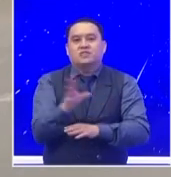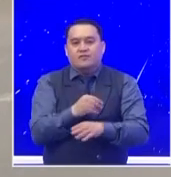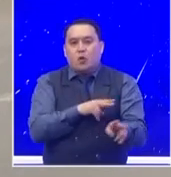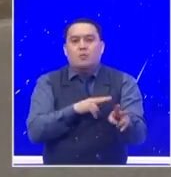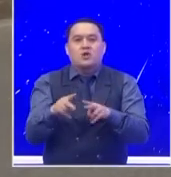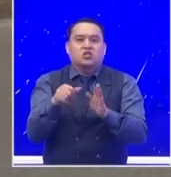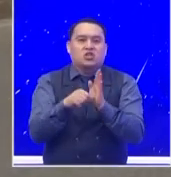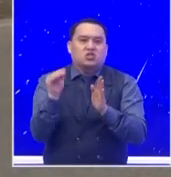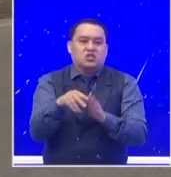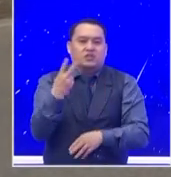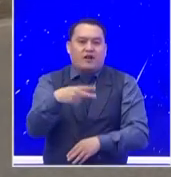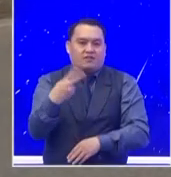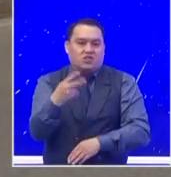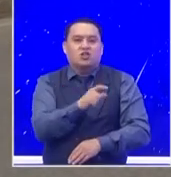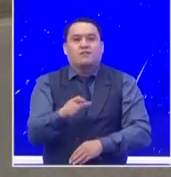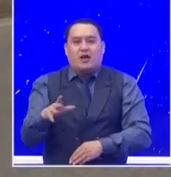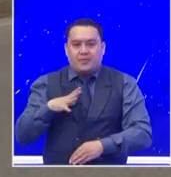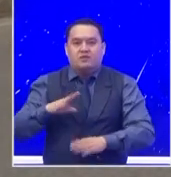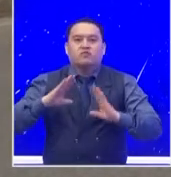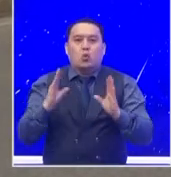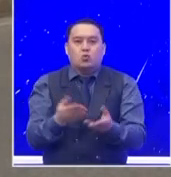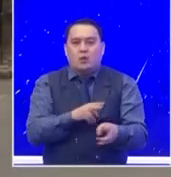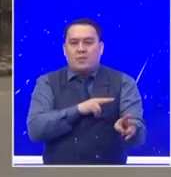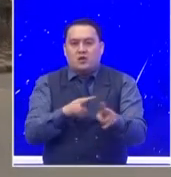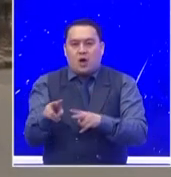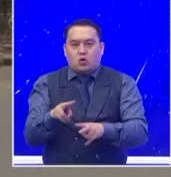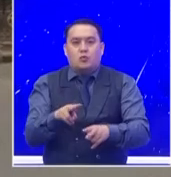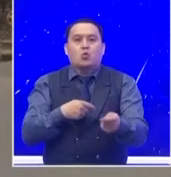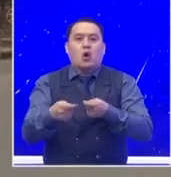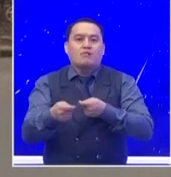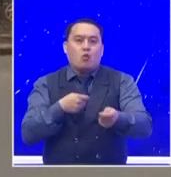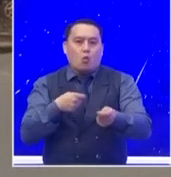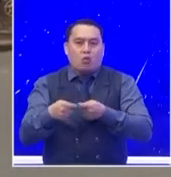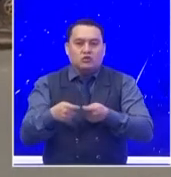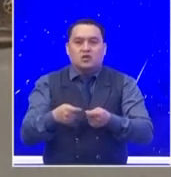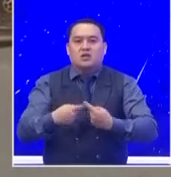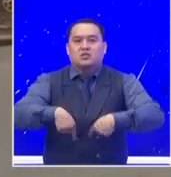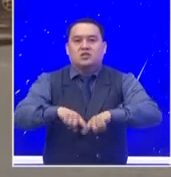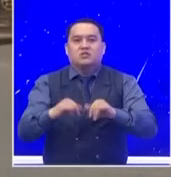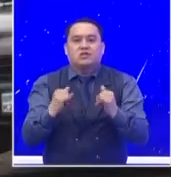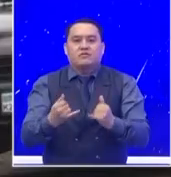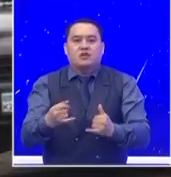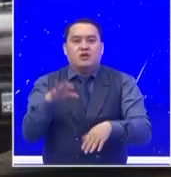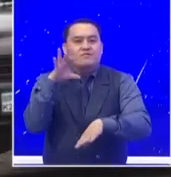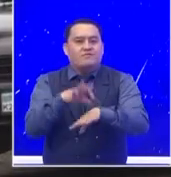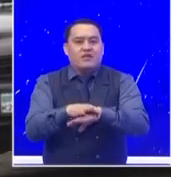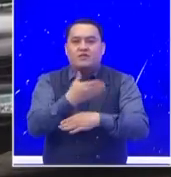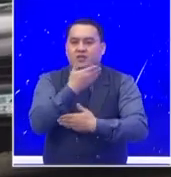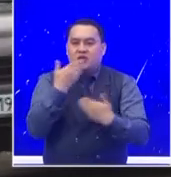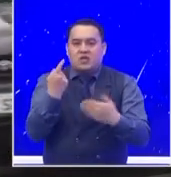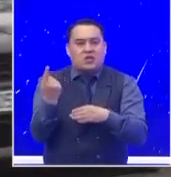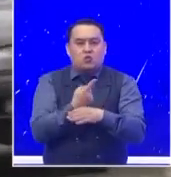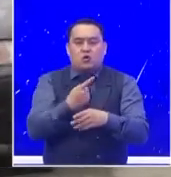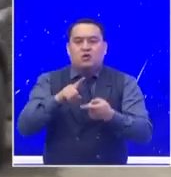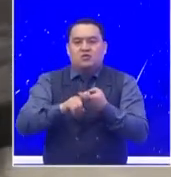на мониторинг 6022 человек. Ситуация находится под контролем правительства, и на данный момент в стране не выявлено ни